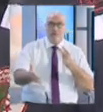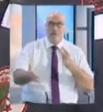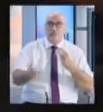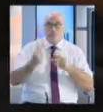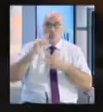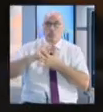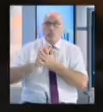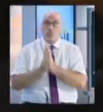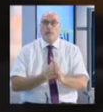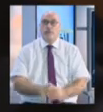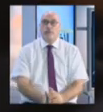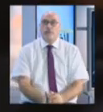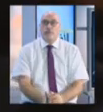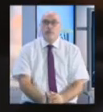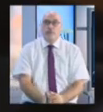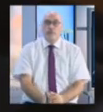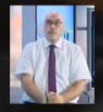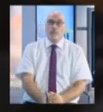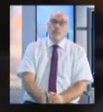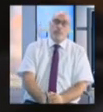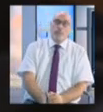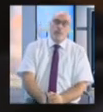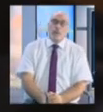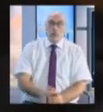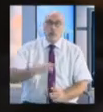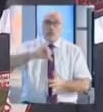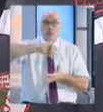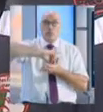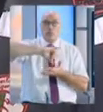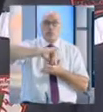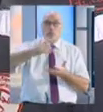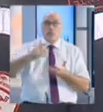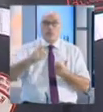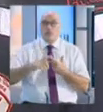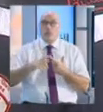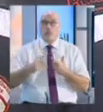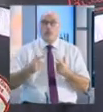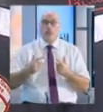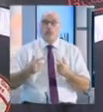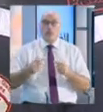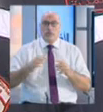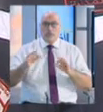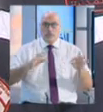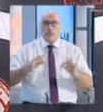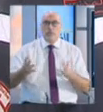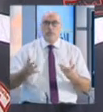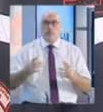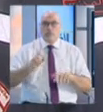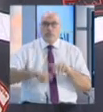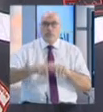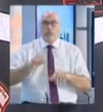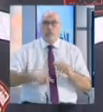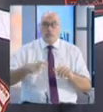الحرائق. يحتوي هذا المركز القيادة العملي على تقنيات